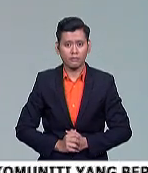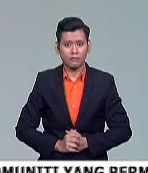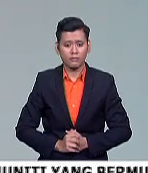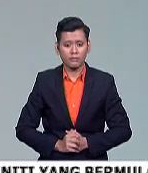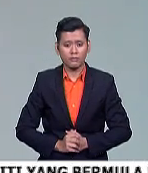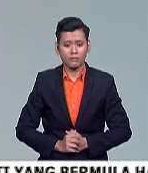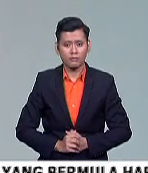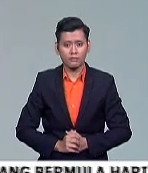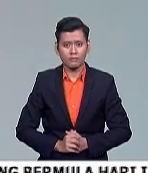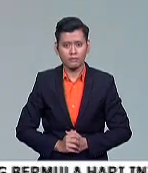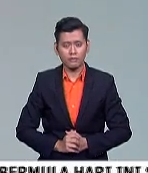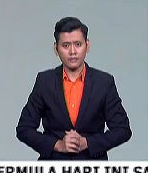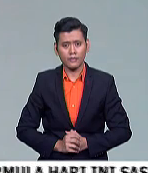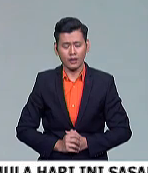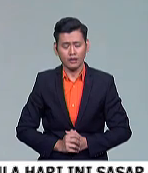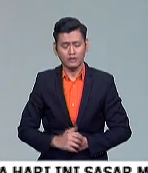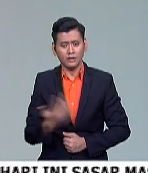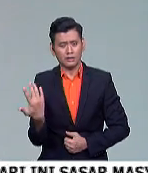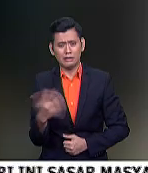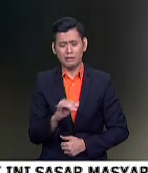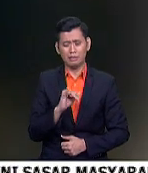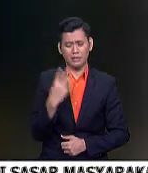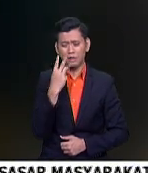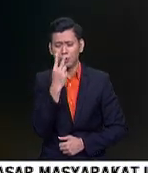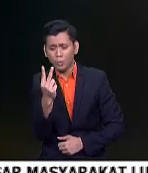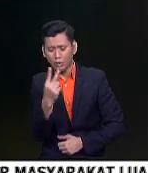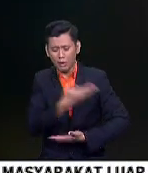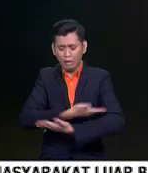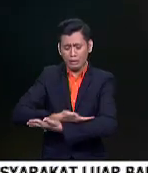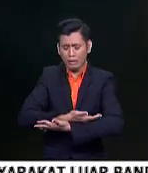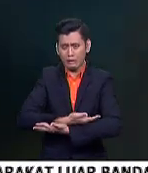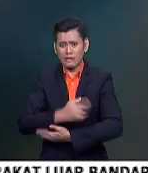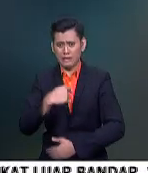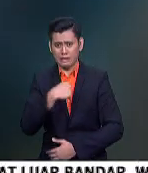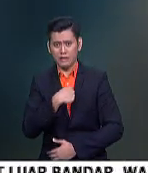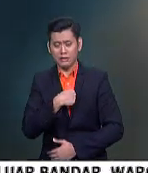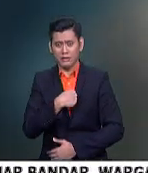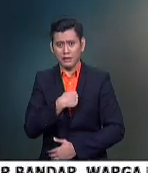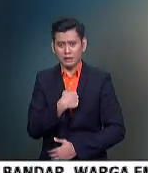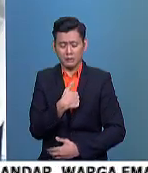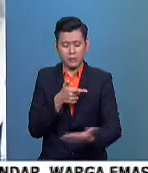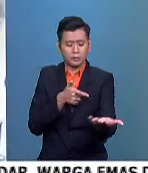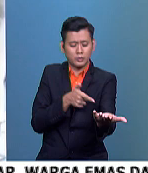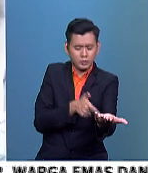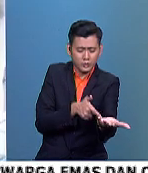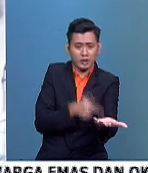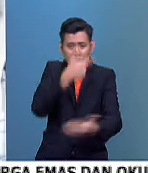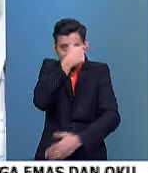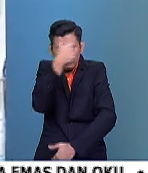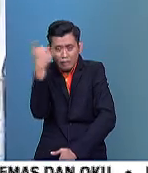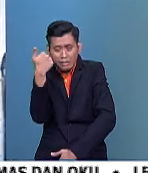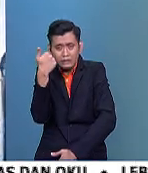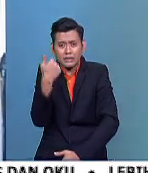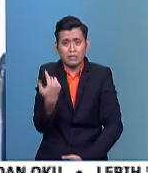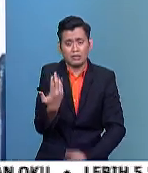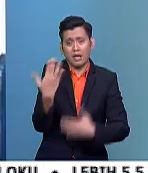tahu anak-anak kena cocok sebab nak ambil darah. Anak perempuan saya kena ambil.